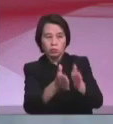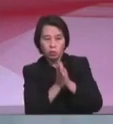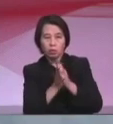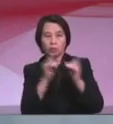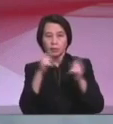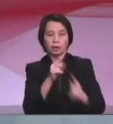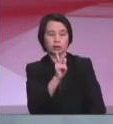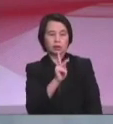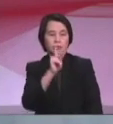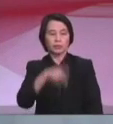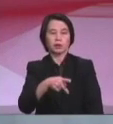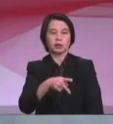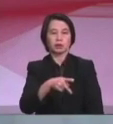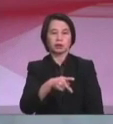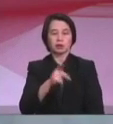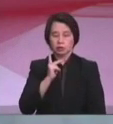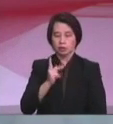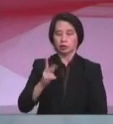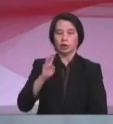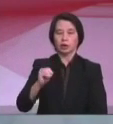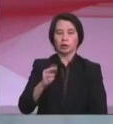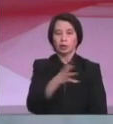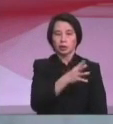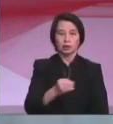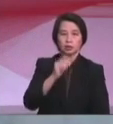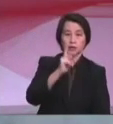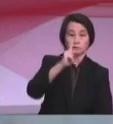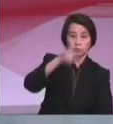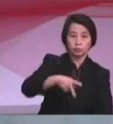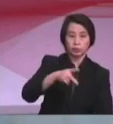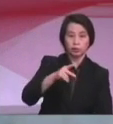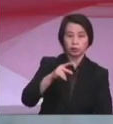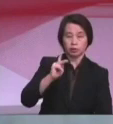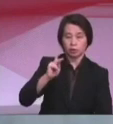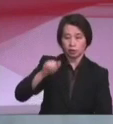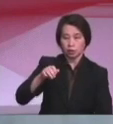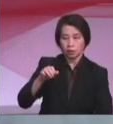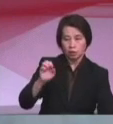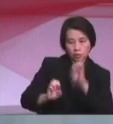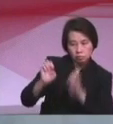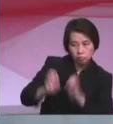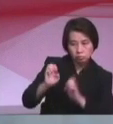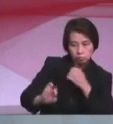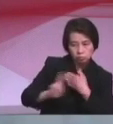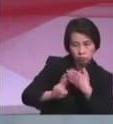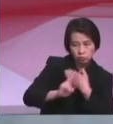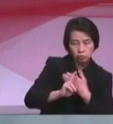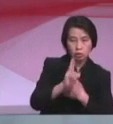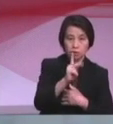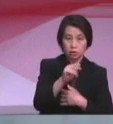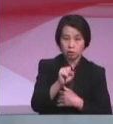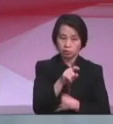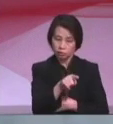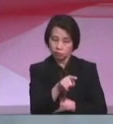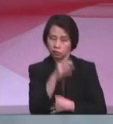Pengarah dan Ketua Pengarah akan jalankan penilaian risiko ke atas kes-kes tersebut dan